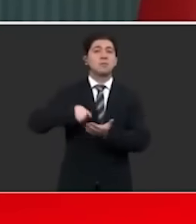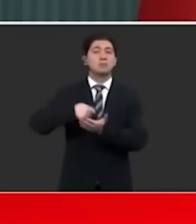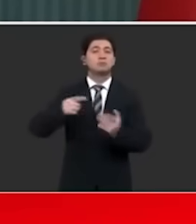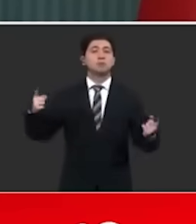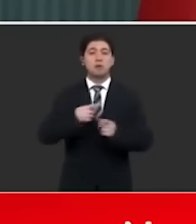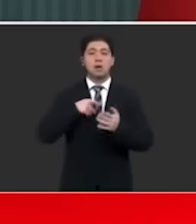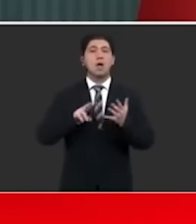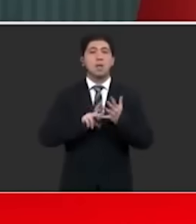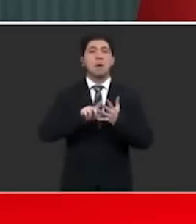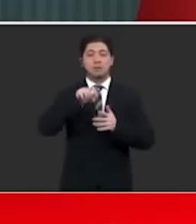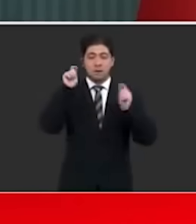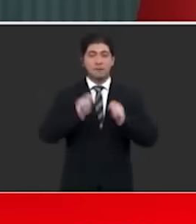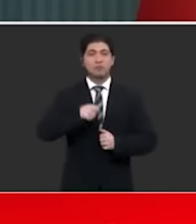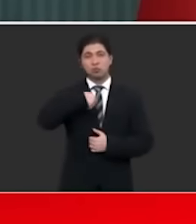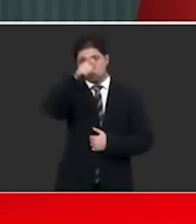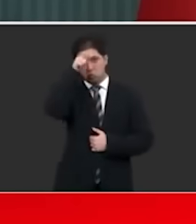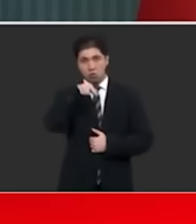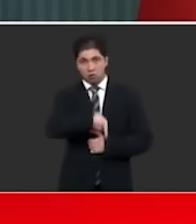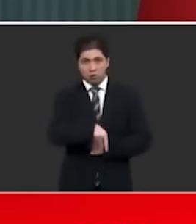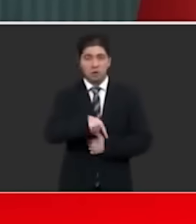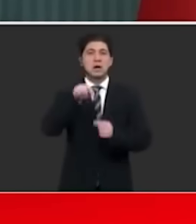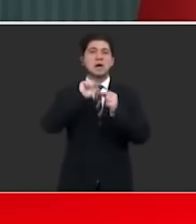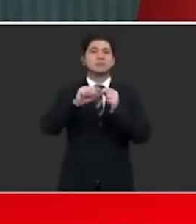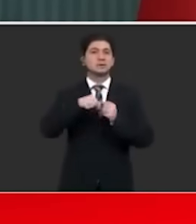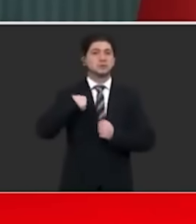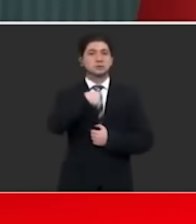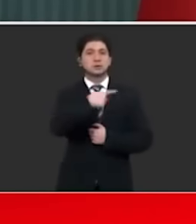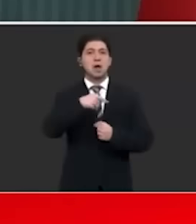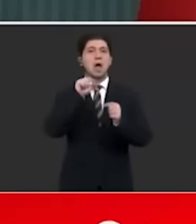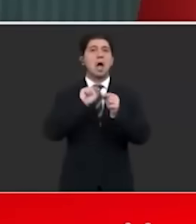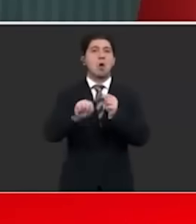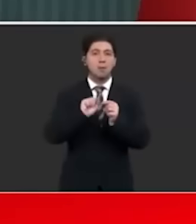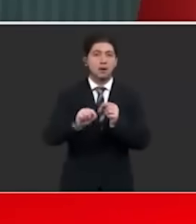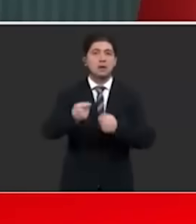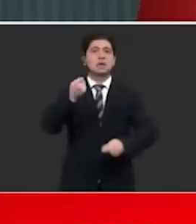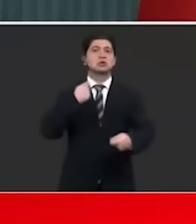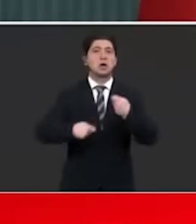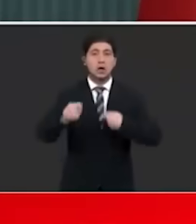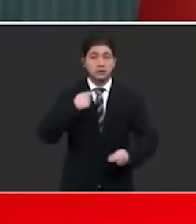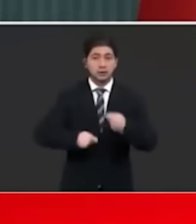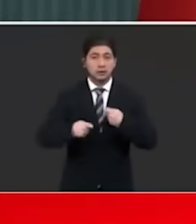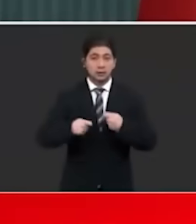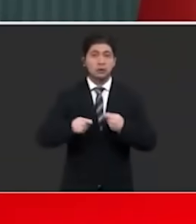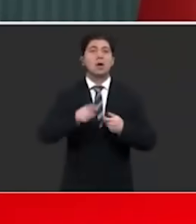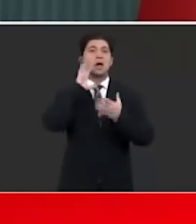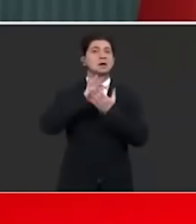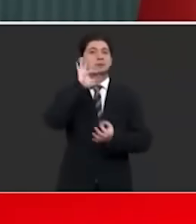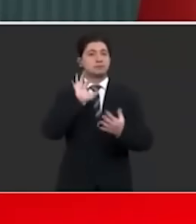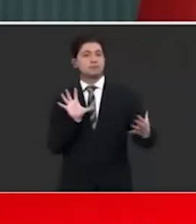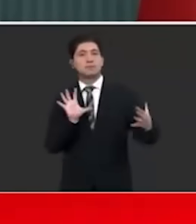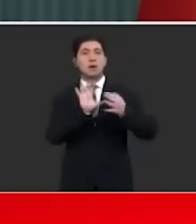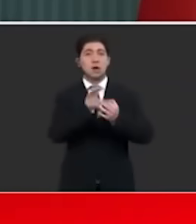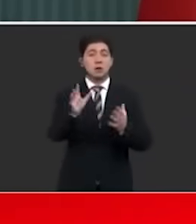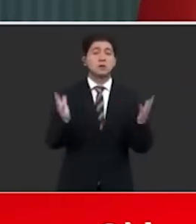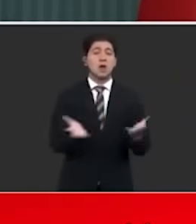adımlarla ana vatanla yavru vatan arasındaki ekonomik, ticari ve beşeri bağların daha